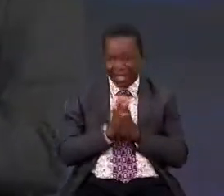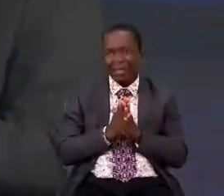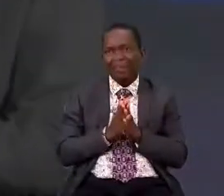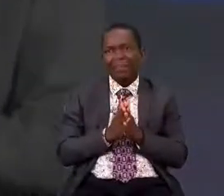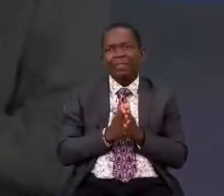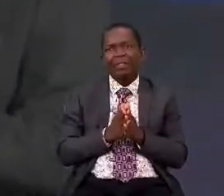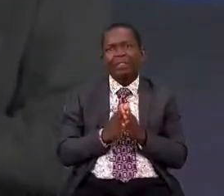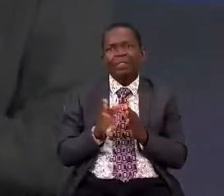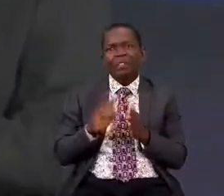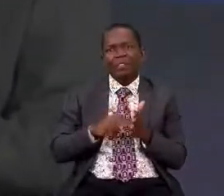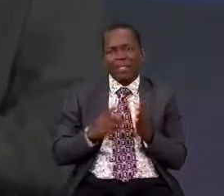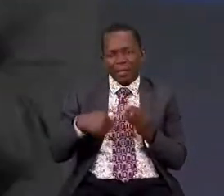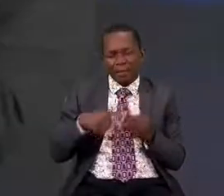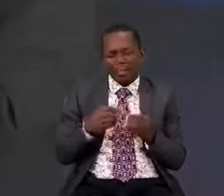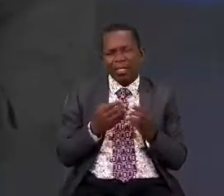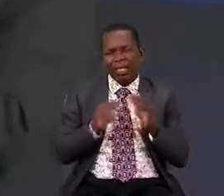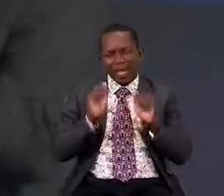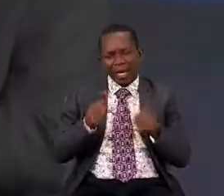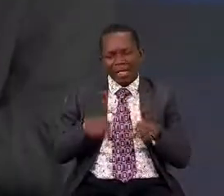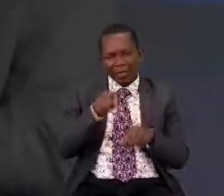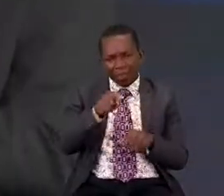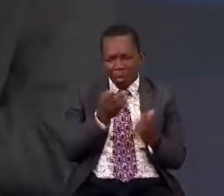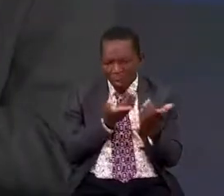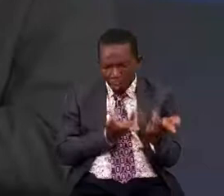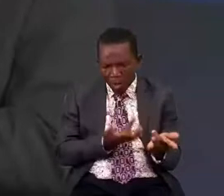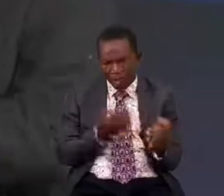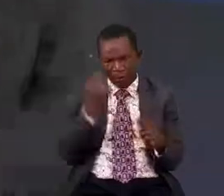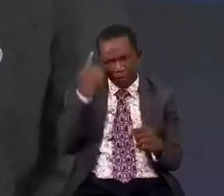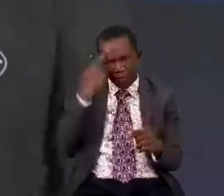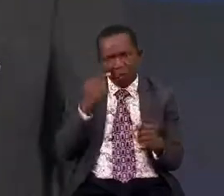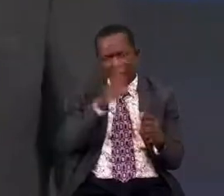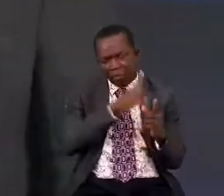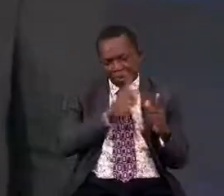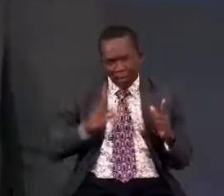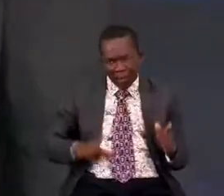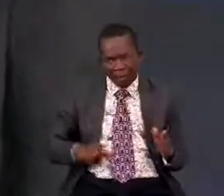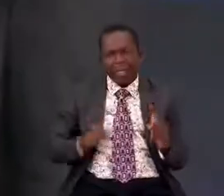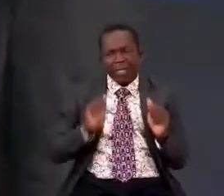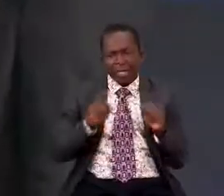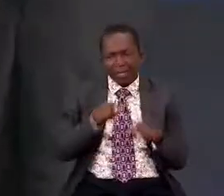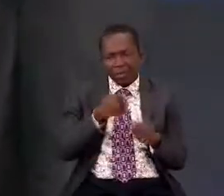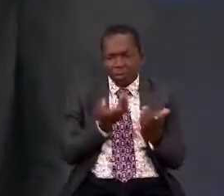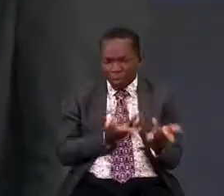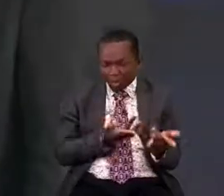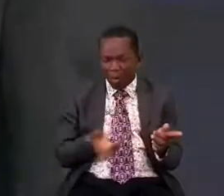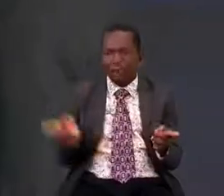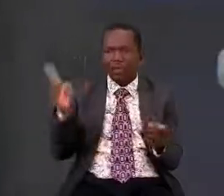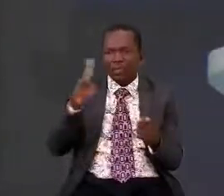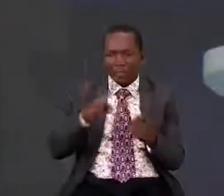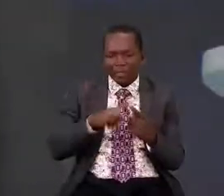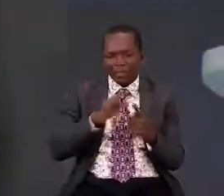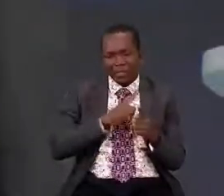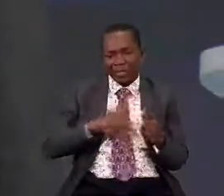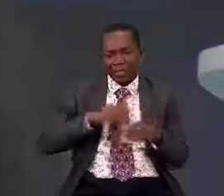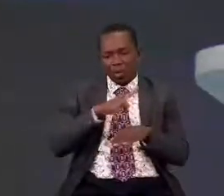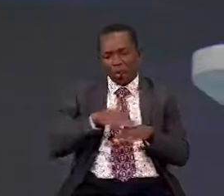qu'il t'appelle ton nom, Josué? Mon serviteur Moïse est mort. Est-ce que tu peux attendre jusqu'à